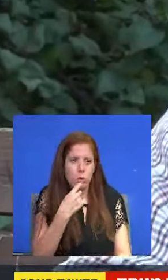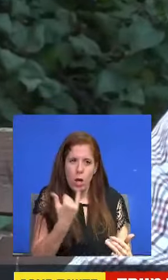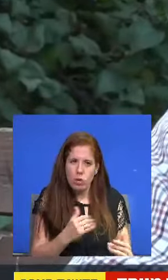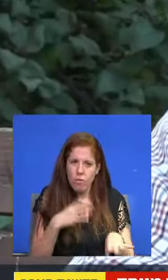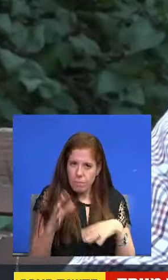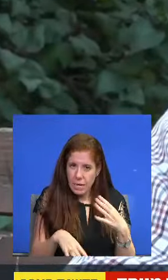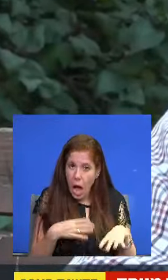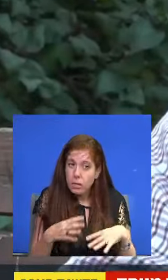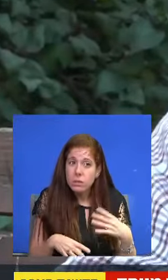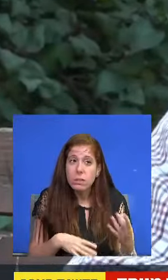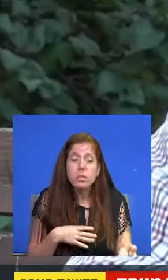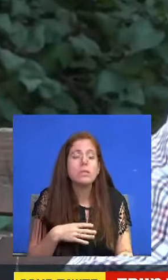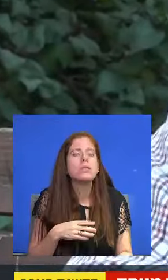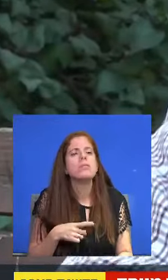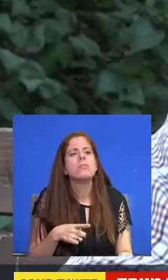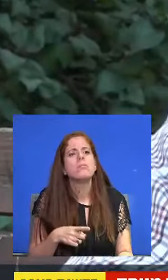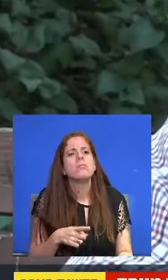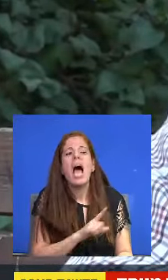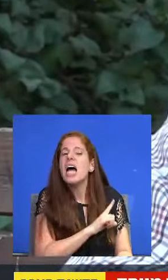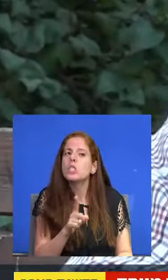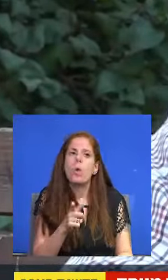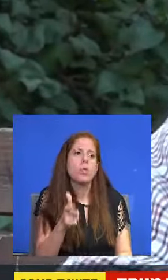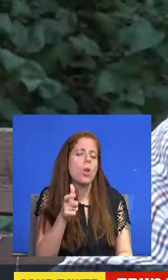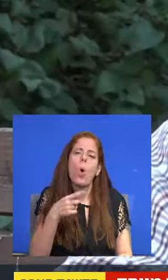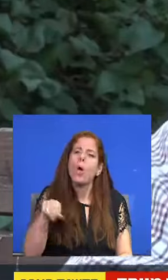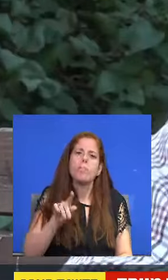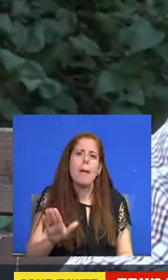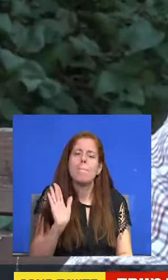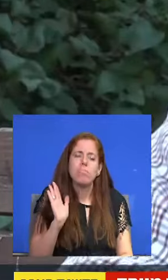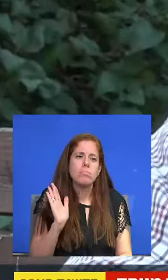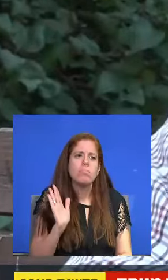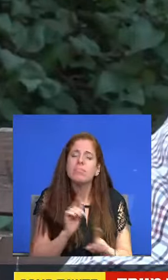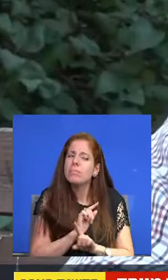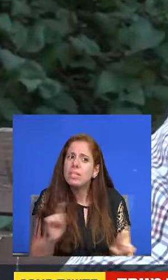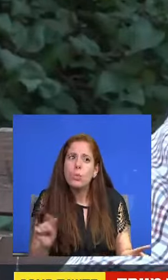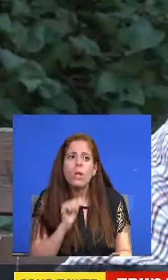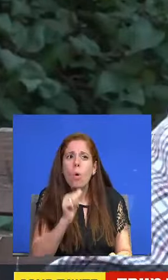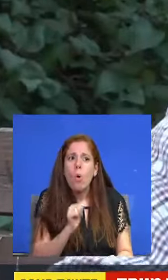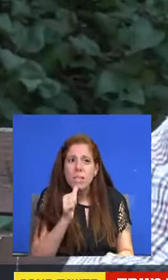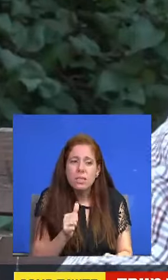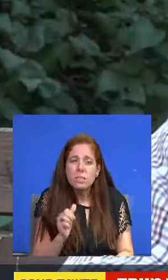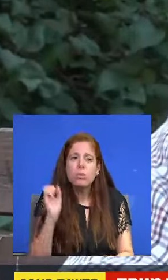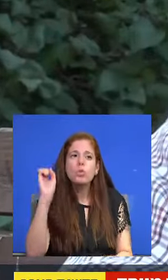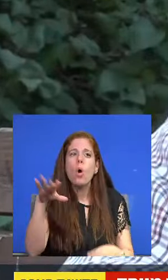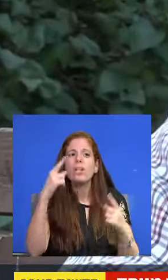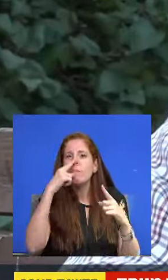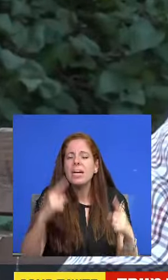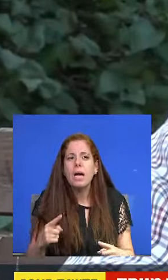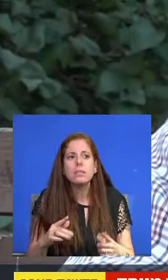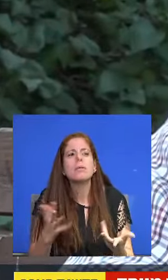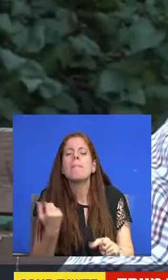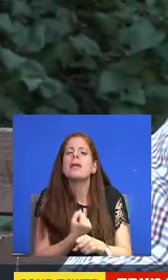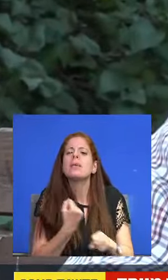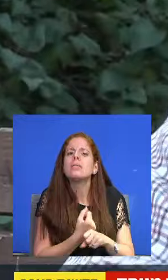um, erschießen dürfen wir nicht mehr, vergasen will ich nicht. Was soll ich mit den Nazis